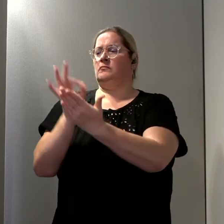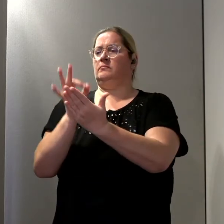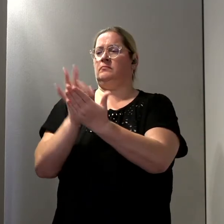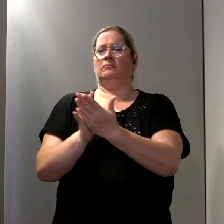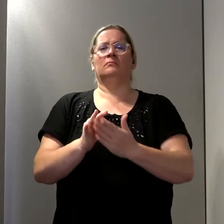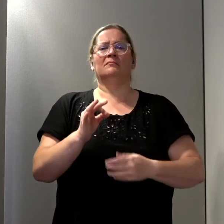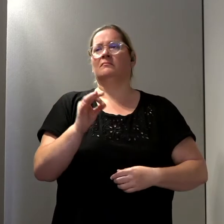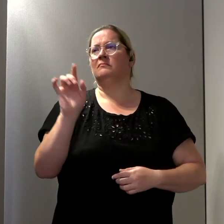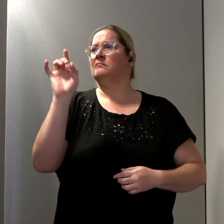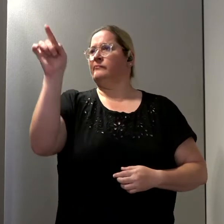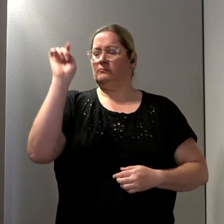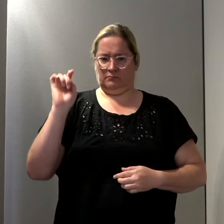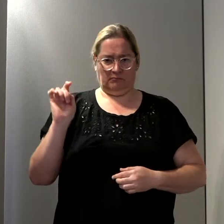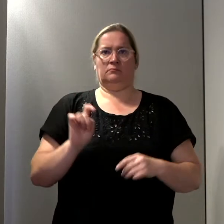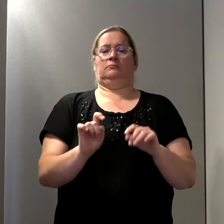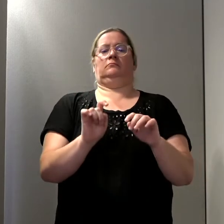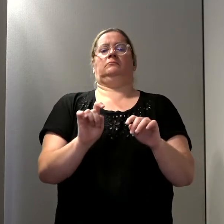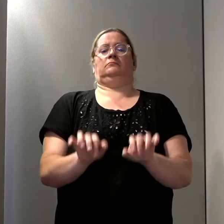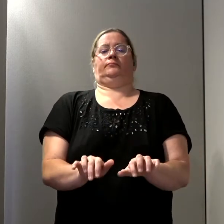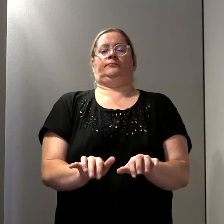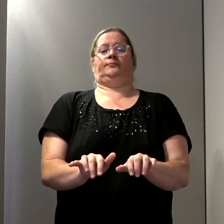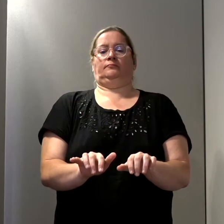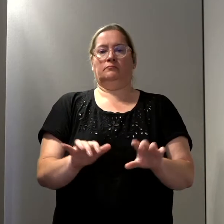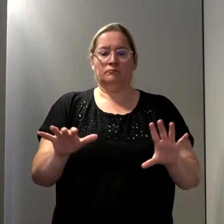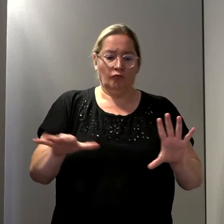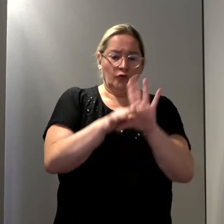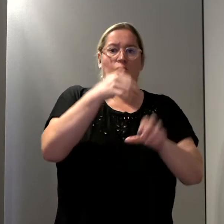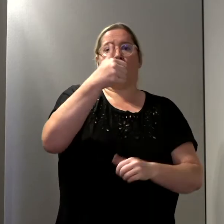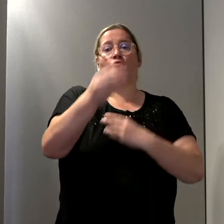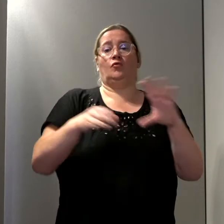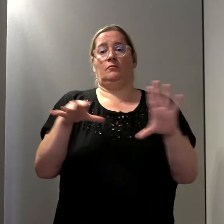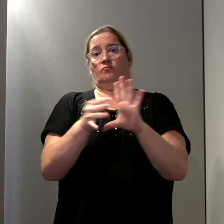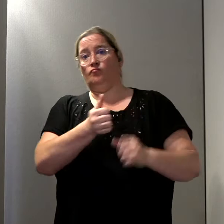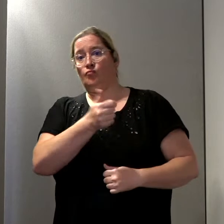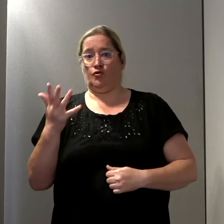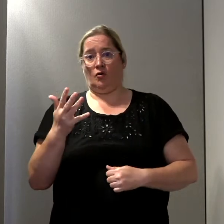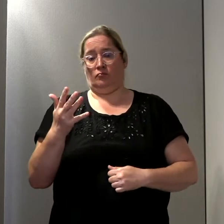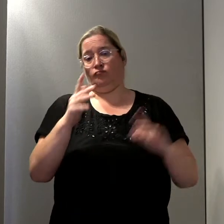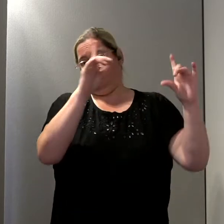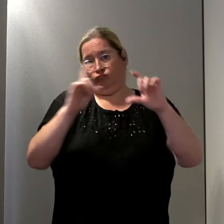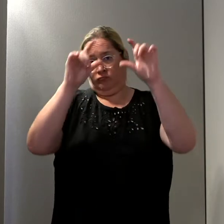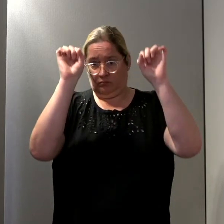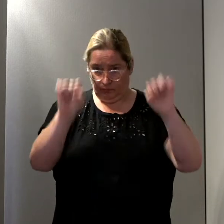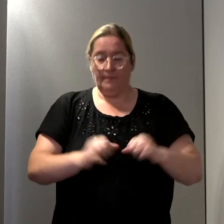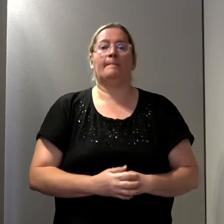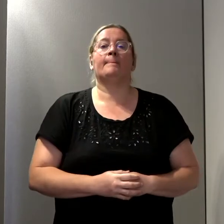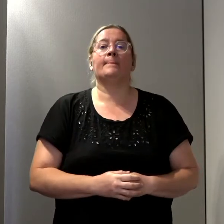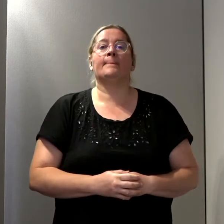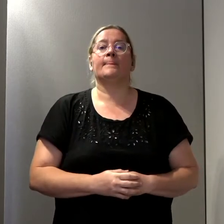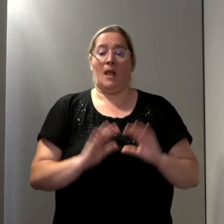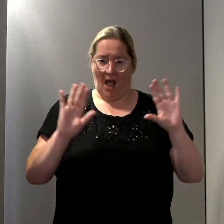Twitter sur l'application. On joint la photo ou les photos. Et ensuite, pour insérer un